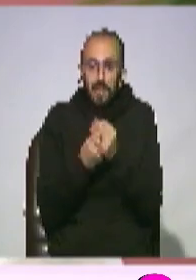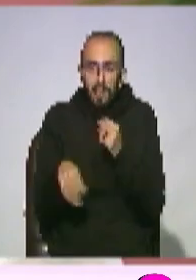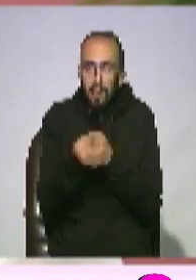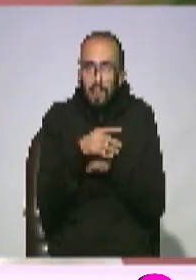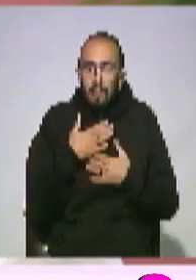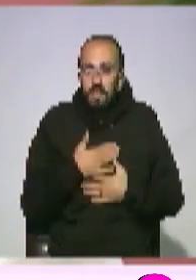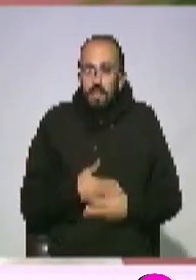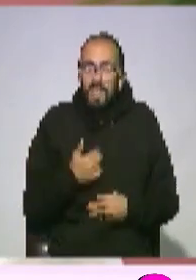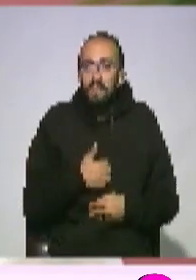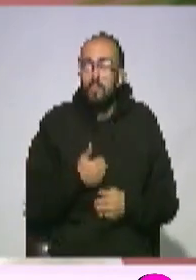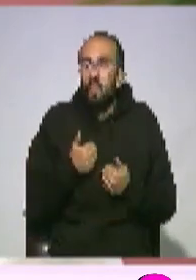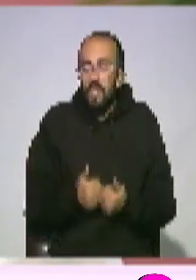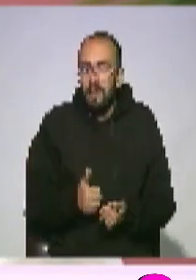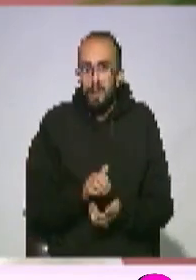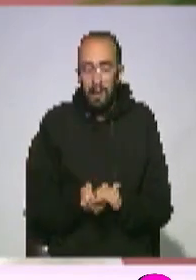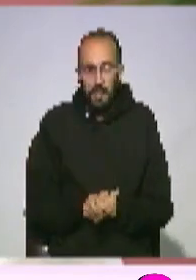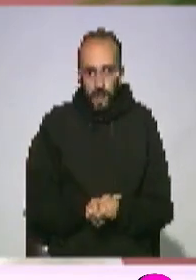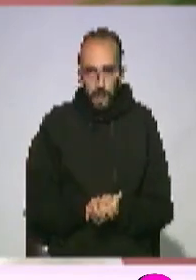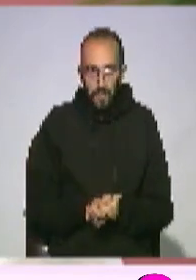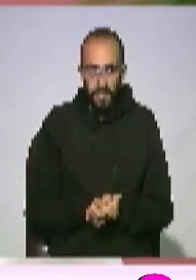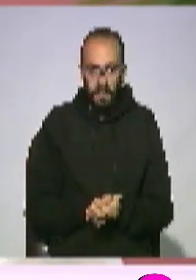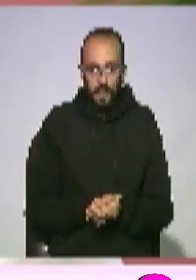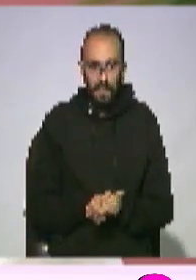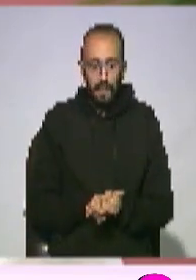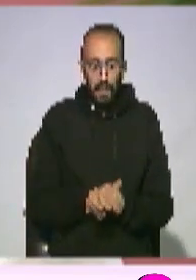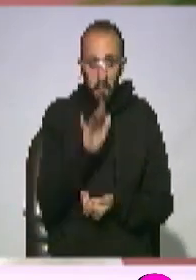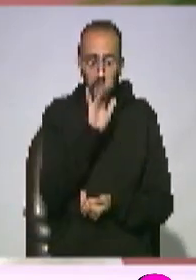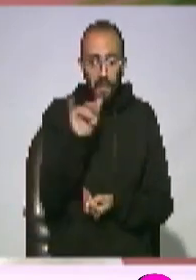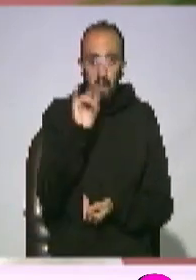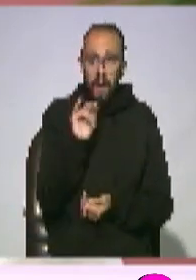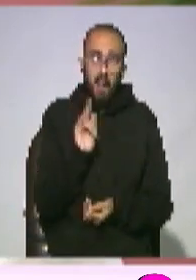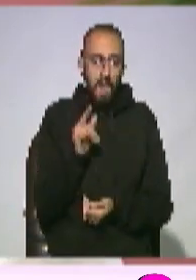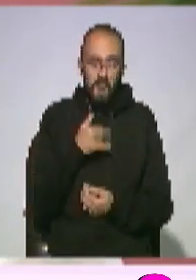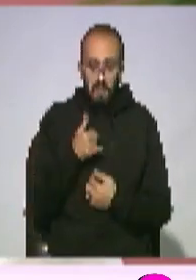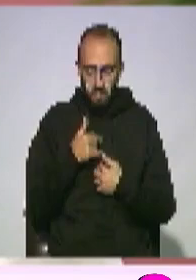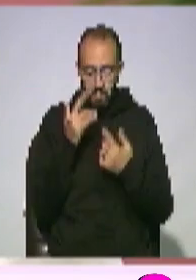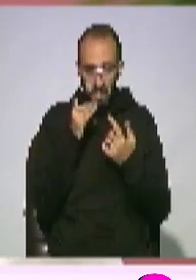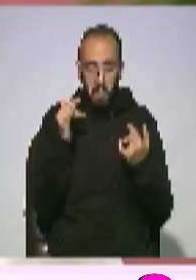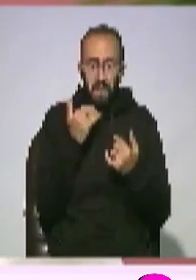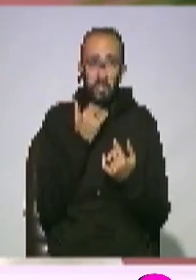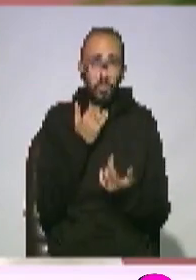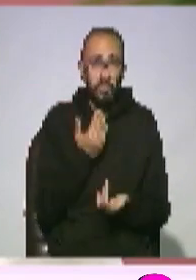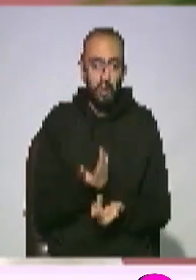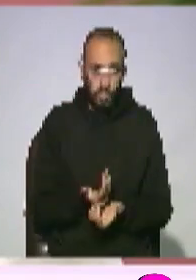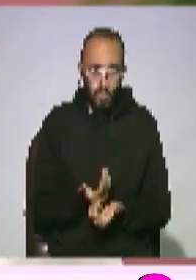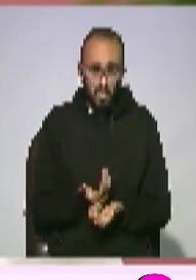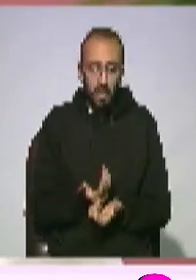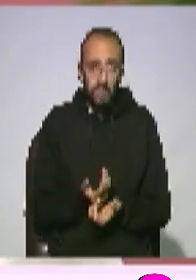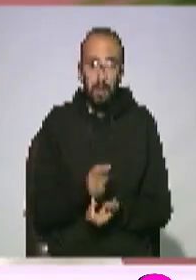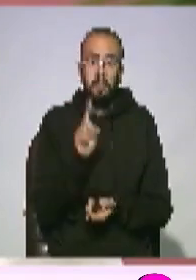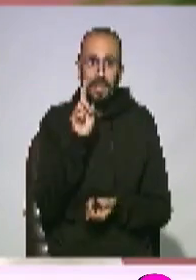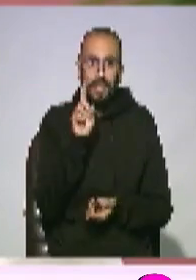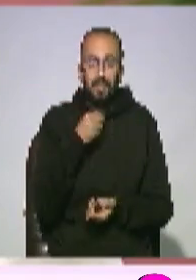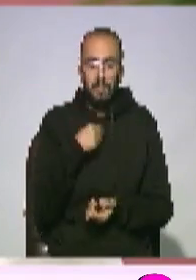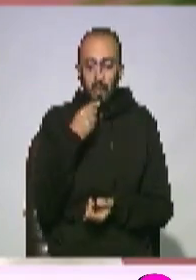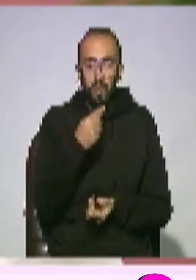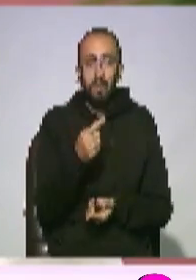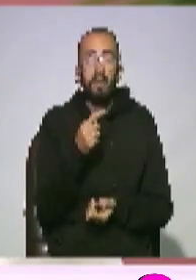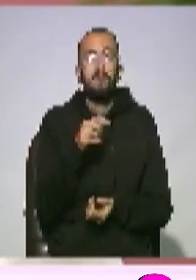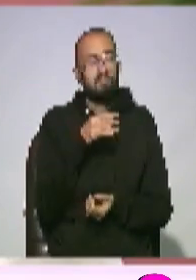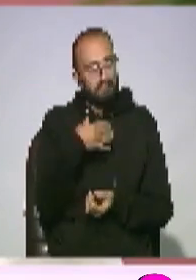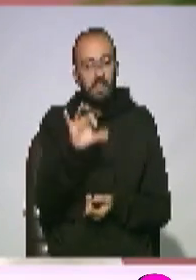سويين الى حد ما. نسبه السواء النفسي عمرها ما بتكون 100%، انا مش سويه 100%، ولكن بنقول ان احنا بنخليها